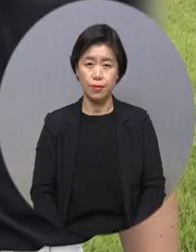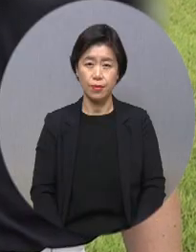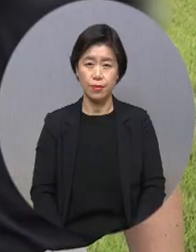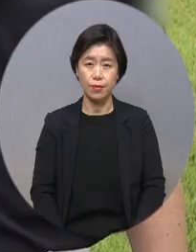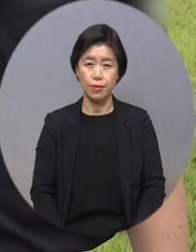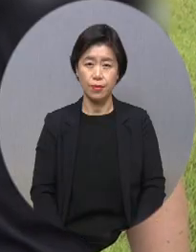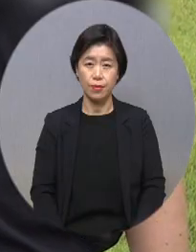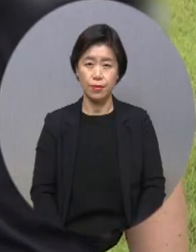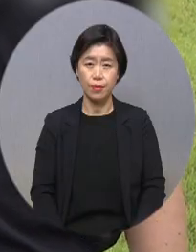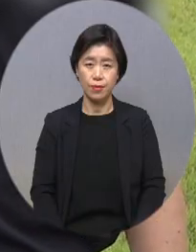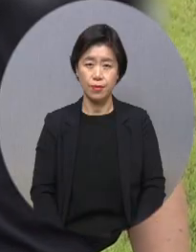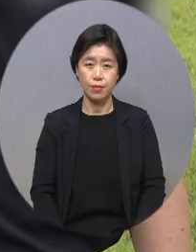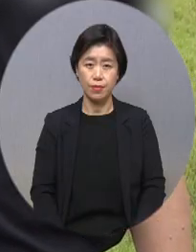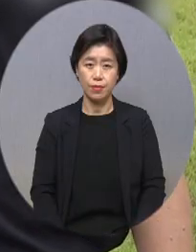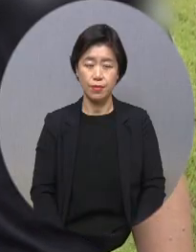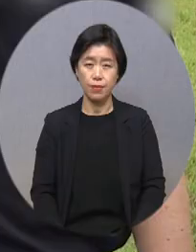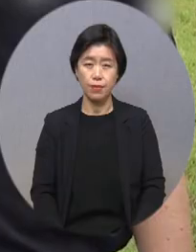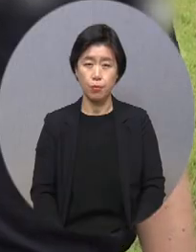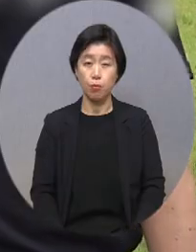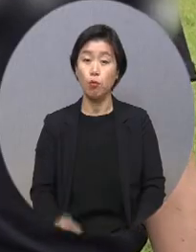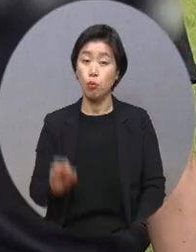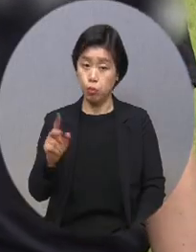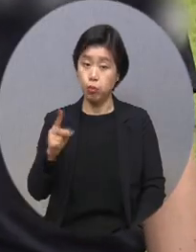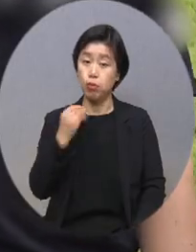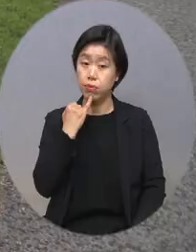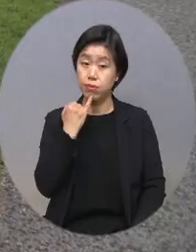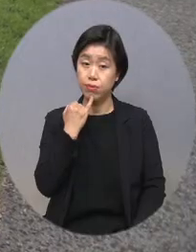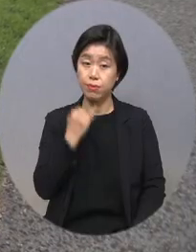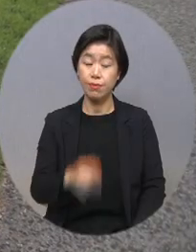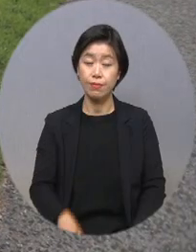오, 오케이 나쁘다. 오케이.